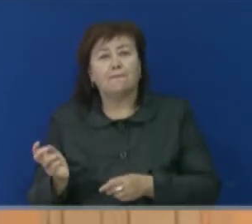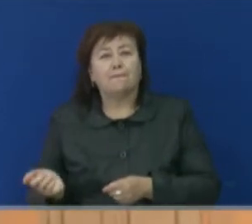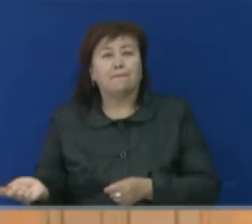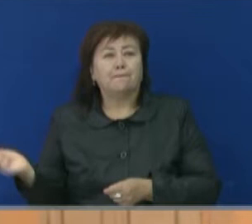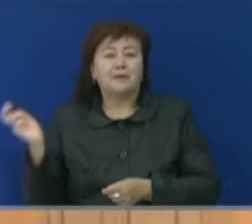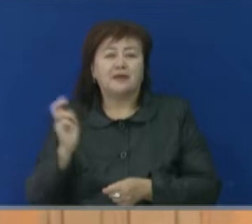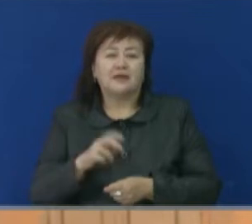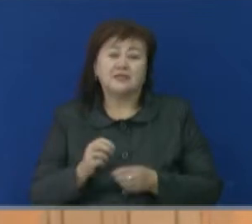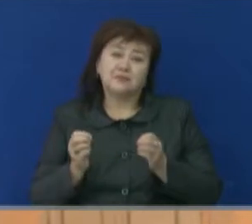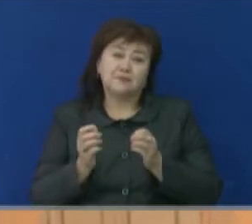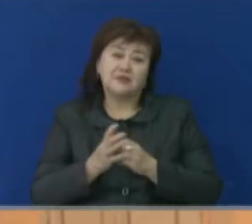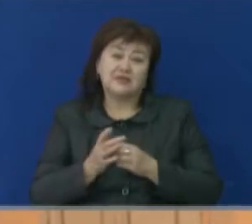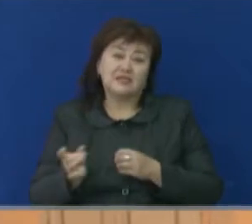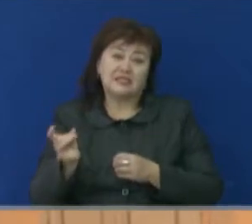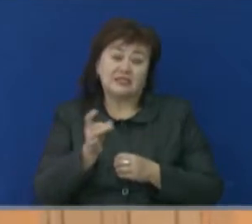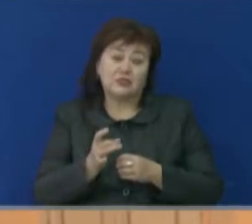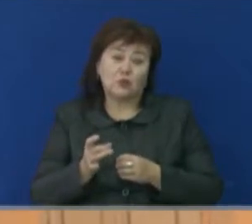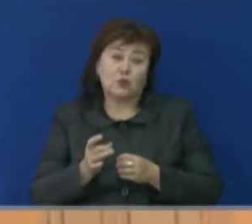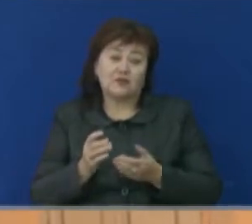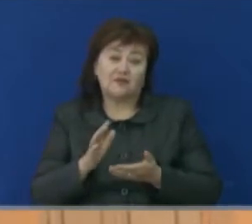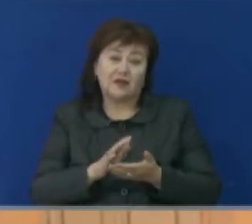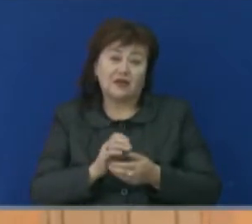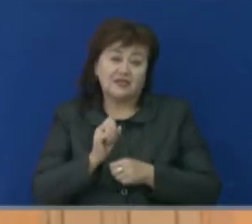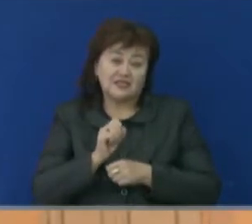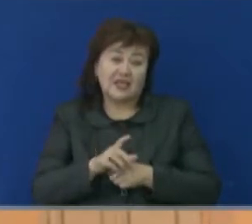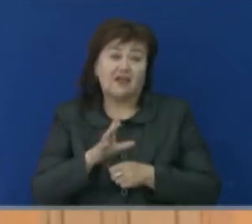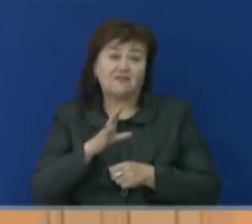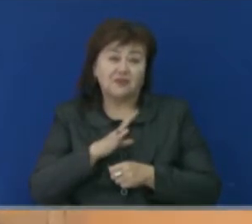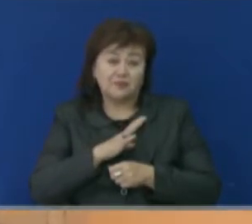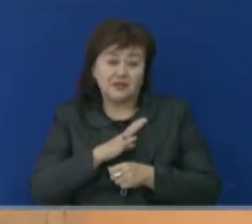заявка берді, одан екеуі келе алмай қалды, екі